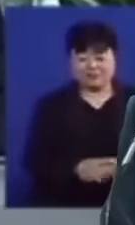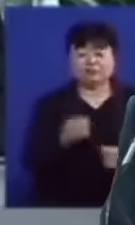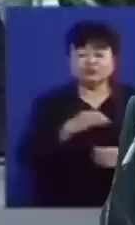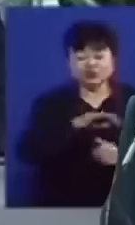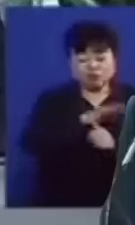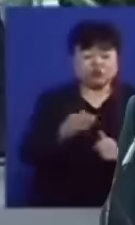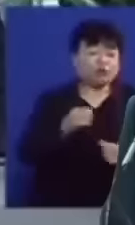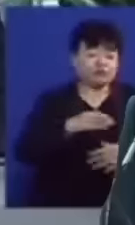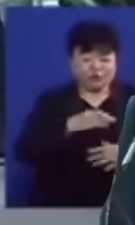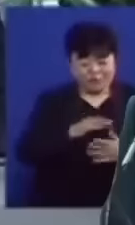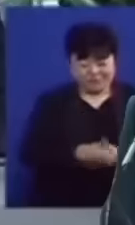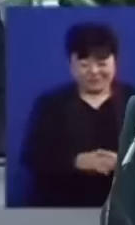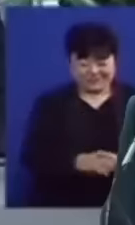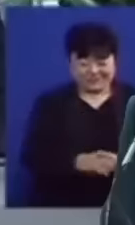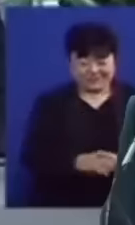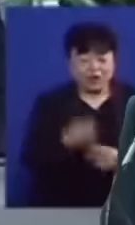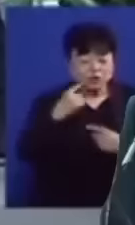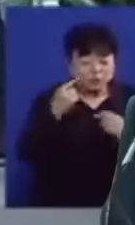그래서 내가